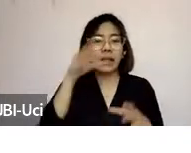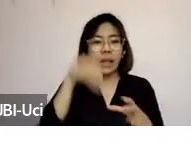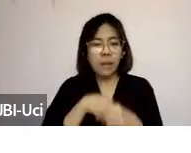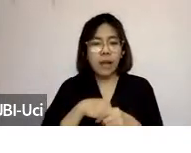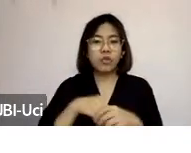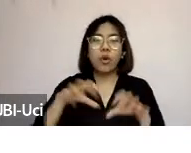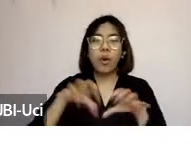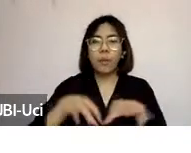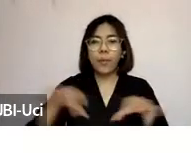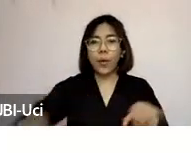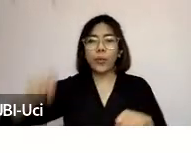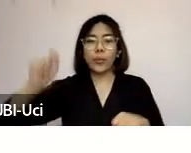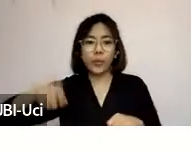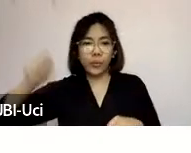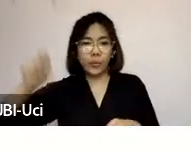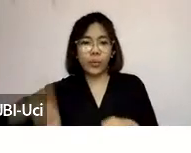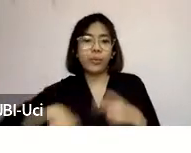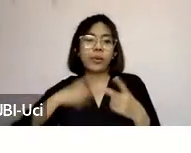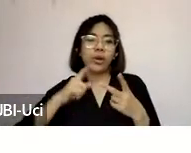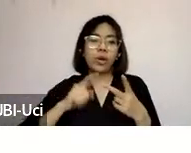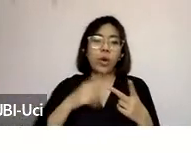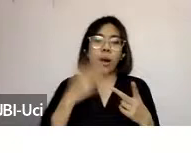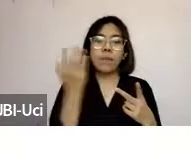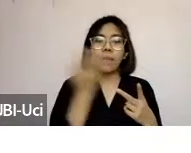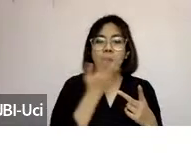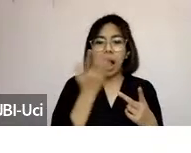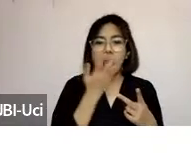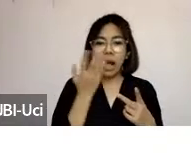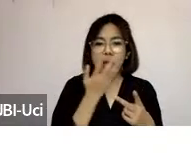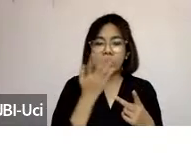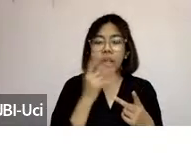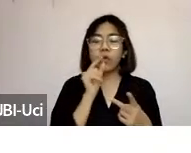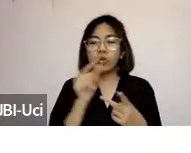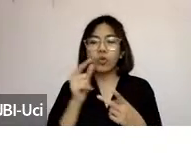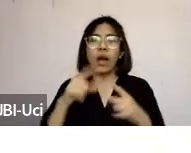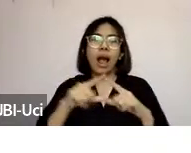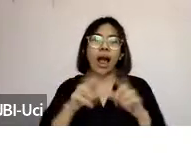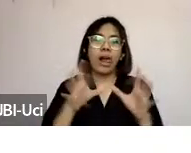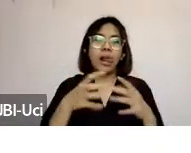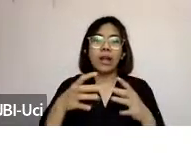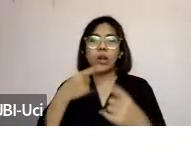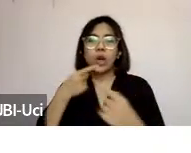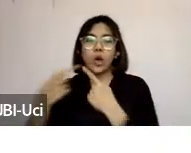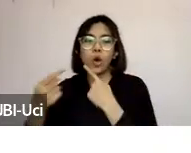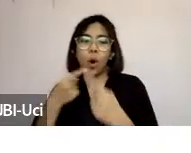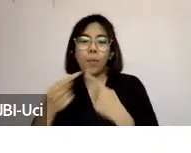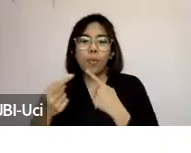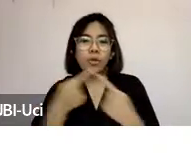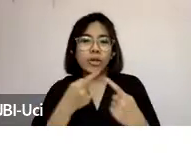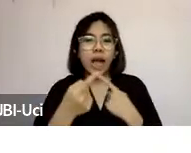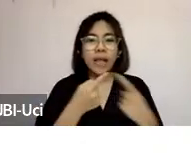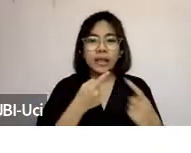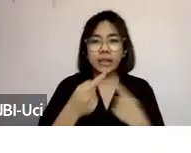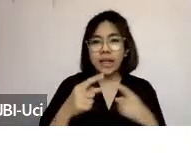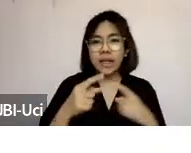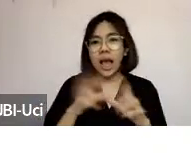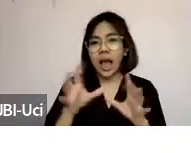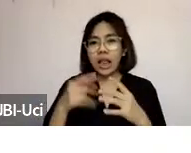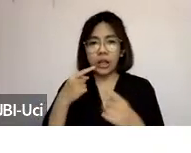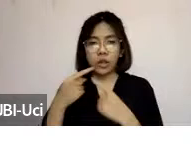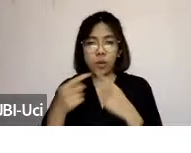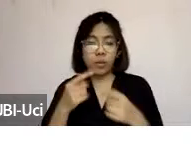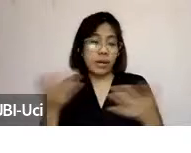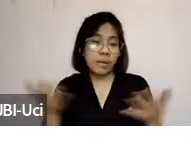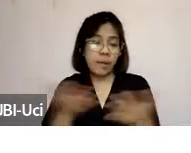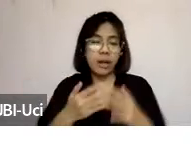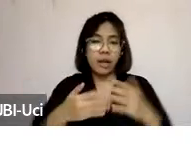kemudian bahasa sebagai Abdat komunikasi atau media komunal home dikasi yang digunakan di